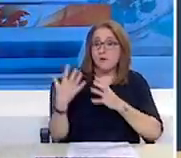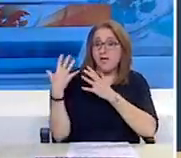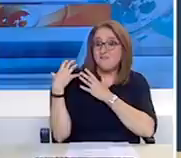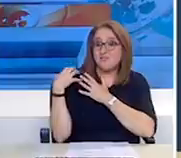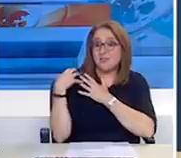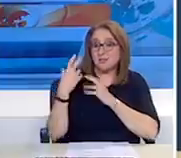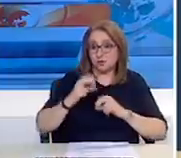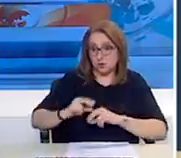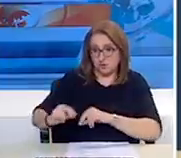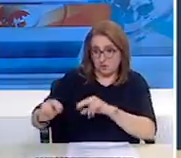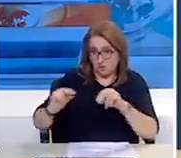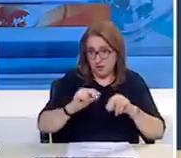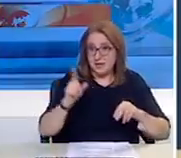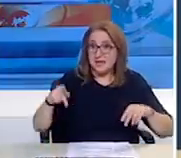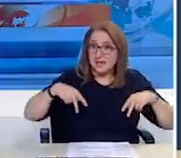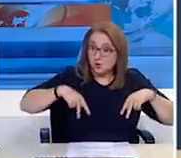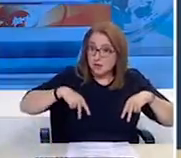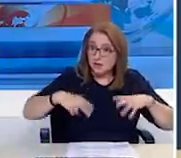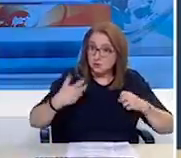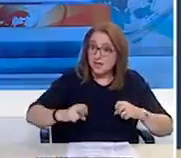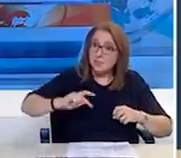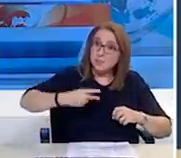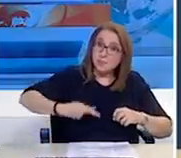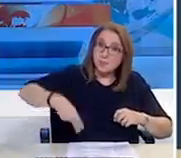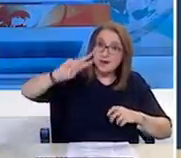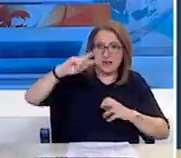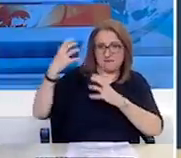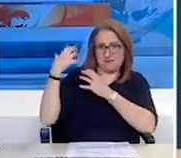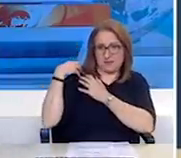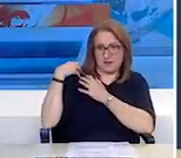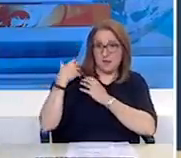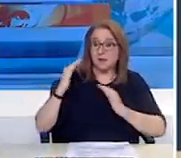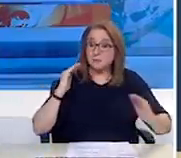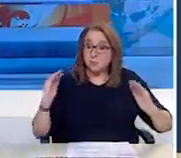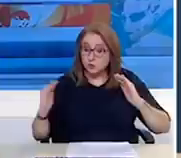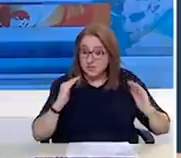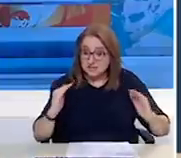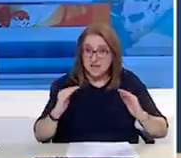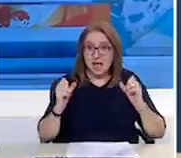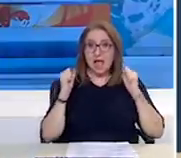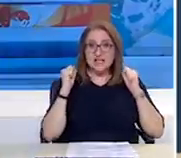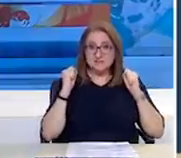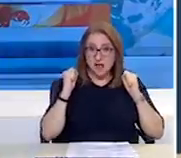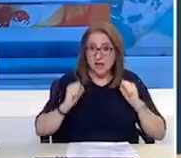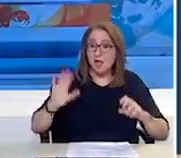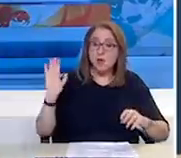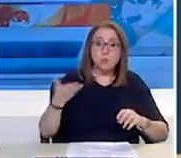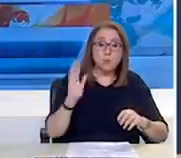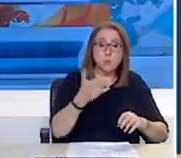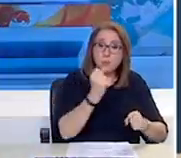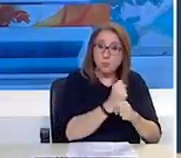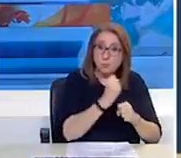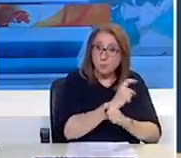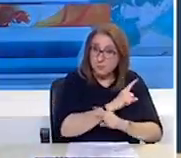προσθέτως την ευθύνη και την υποχρέωση να παρέχει δίκτυα ασφάλειας και στήριξης για τη διασφάλιση των θέσεων εργασίας και την πλήρη ανάταξη